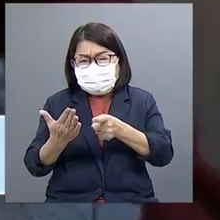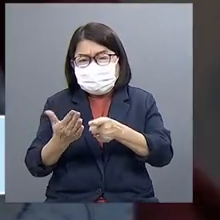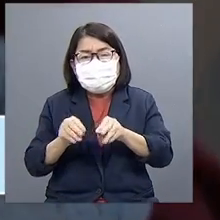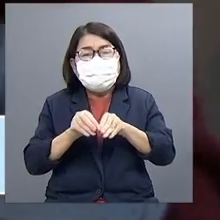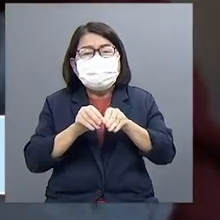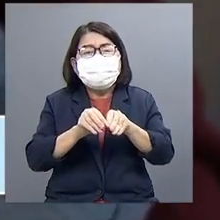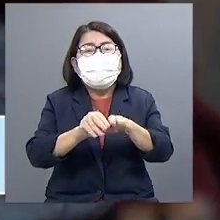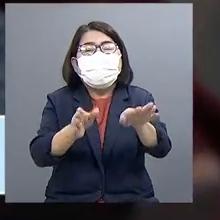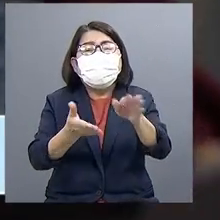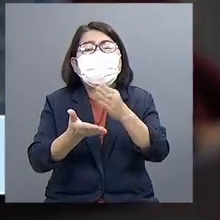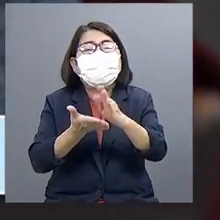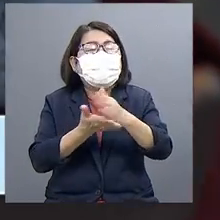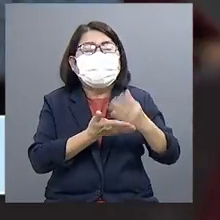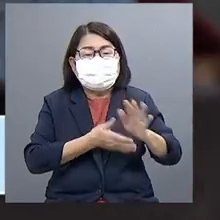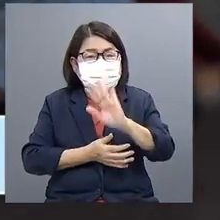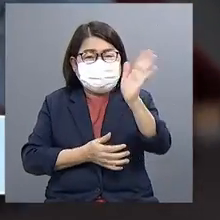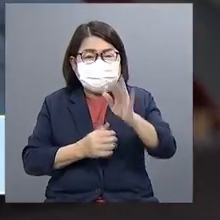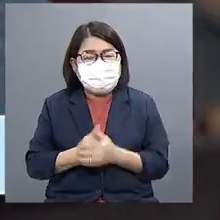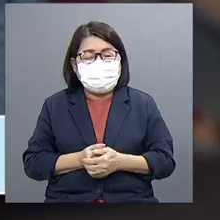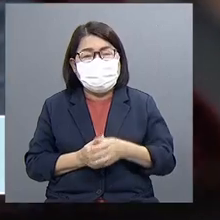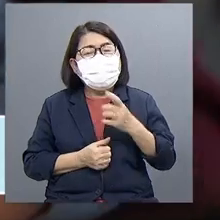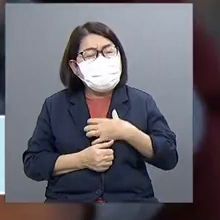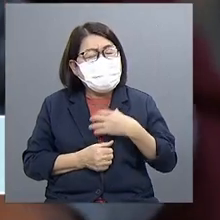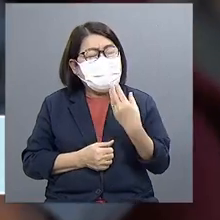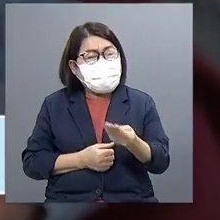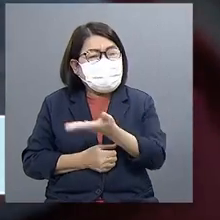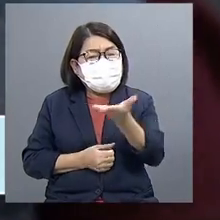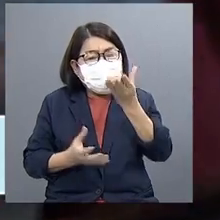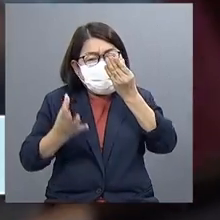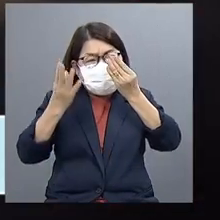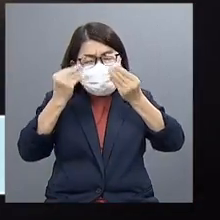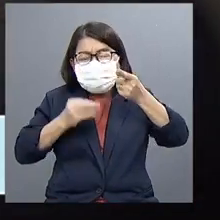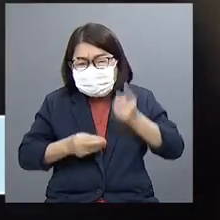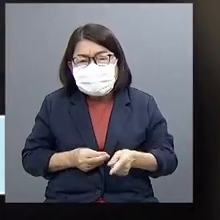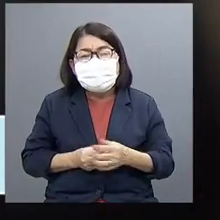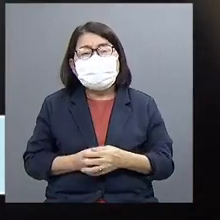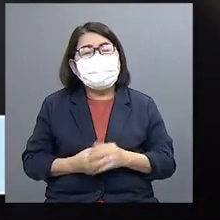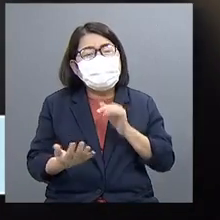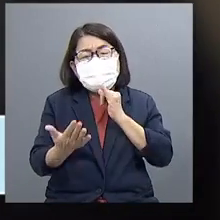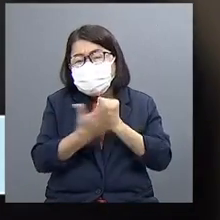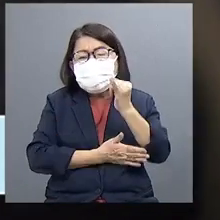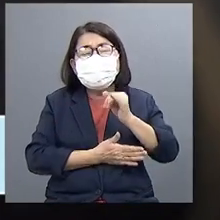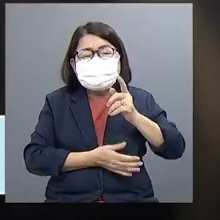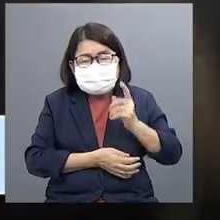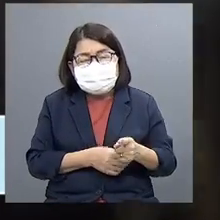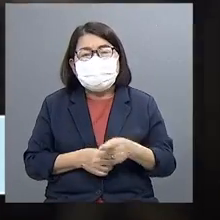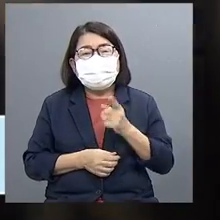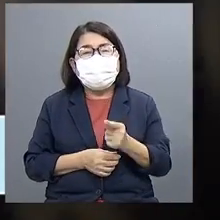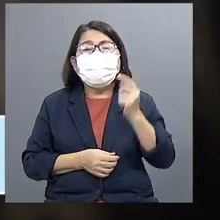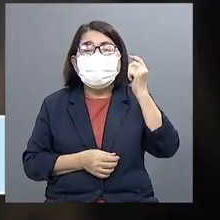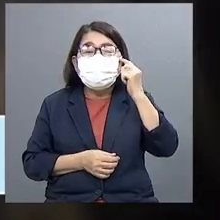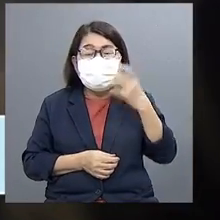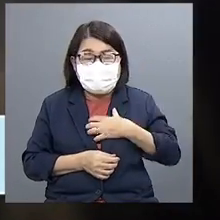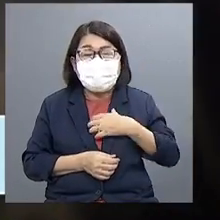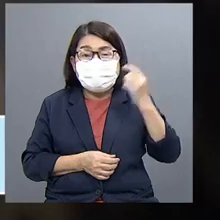คะและเพื่อให้ประชาชนได้รับข้อมูลข่าวสารจากสถาบันสุขภาพเด็กแห่งชาติมหาราชินีสามารถติดตามได้ค่ะผ่านทางเว็บไ